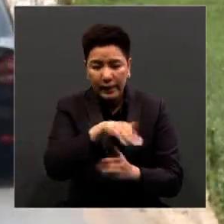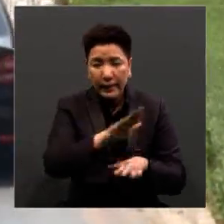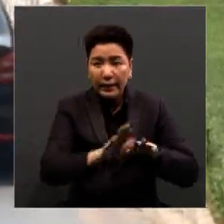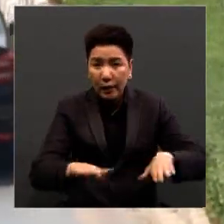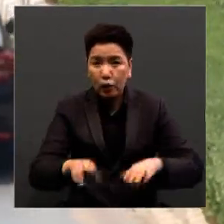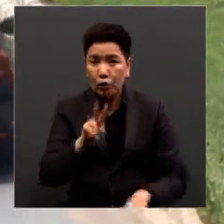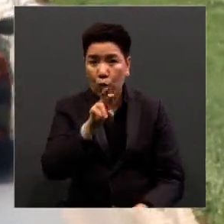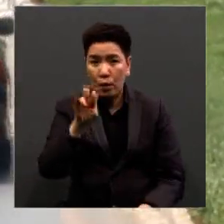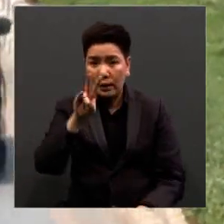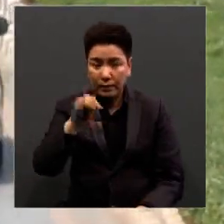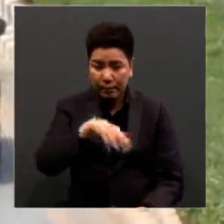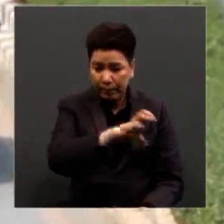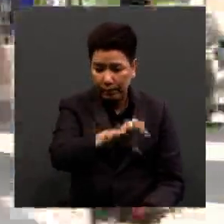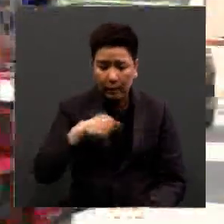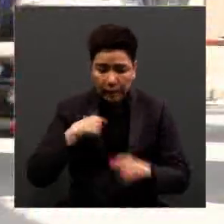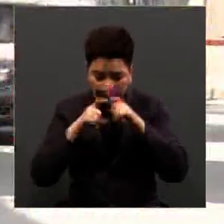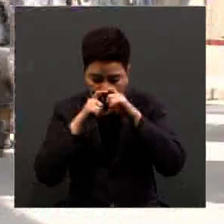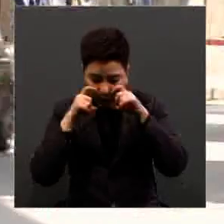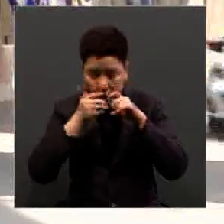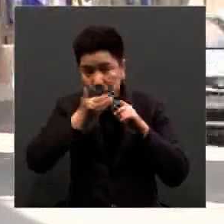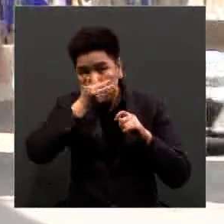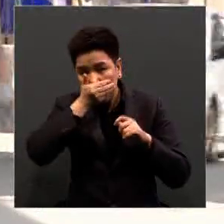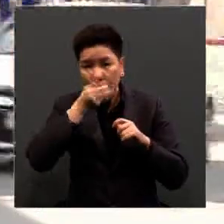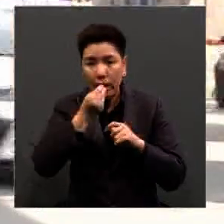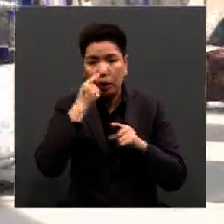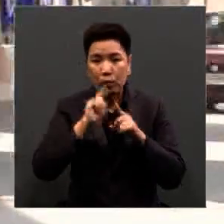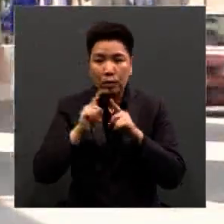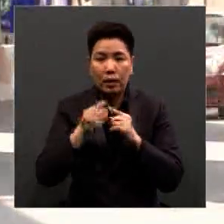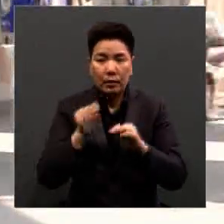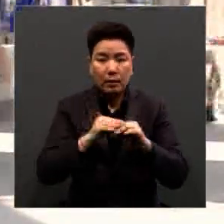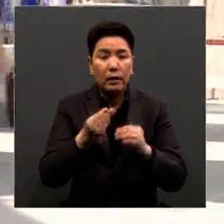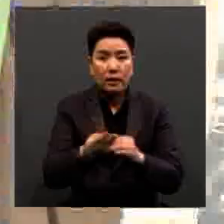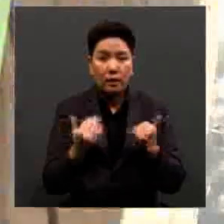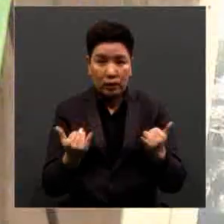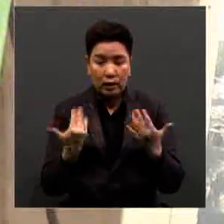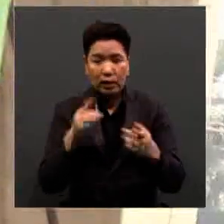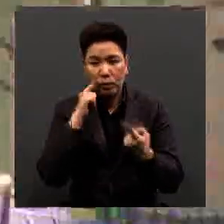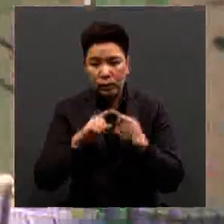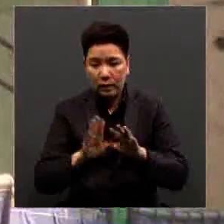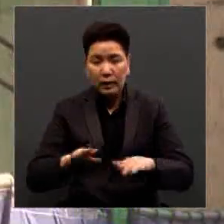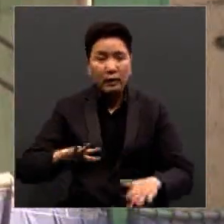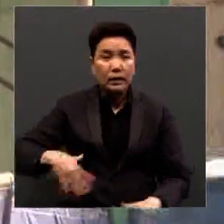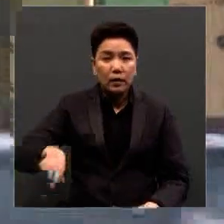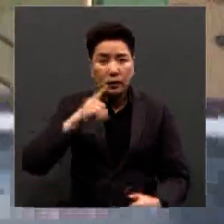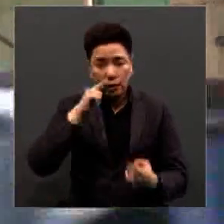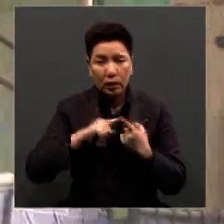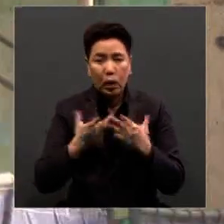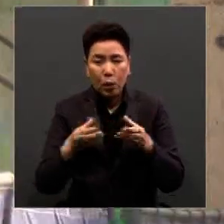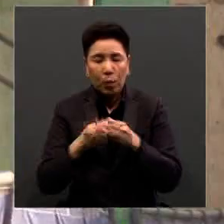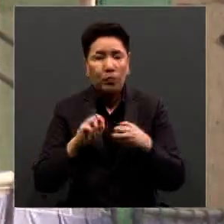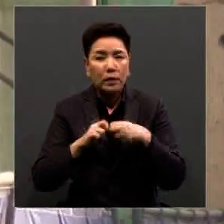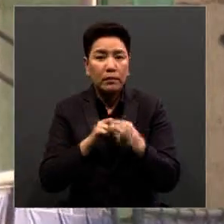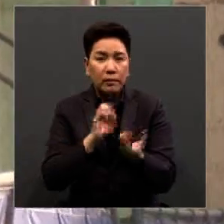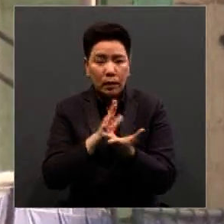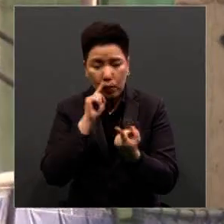270แห่งนะครับมีหน้ากากอนามัยเพื่อรองรับค่าฝุ่นที่อาจเพิ่มสูงขึ้นในช่วงนี้ด้วยเนื่องจากว่าเด็กๆเองก็เป็นหนึ่งในกลุ่ม